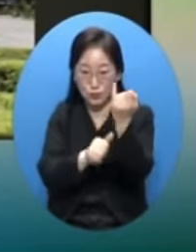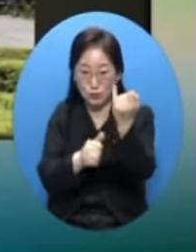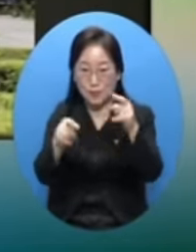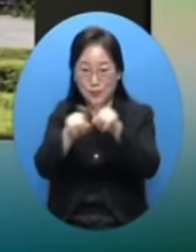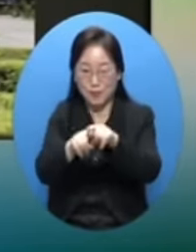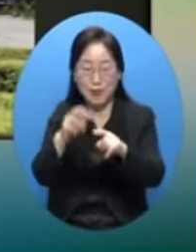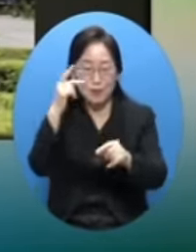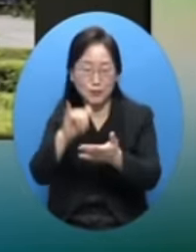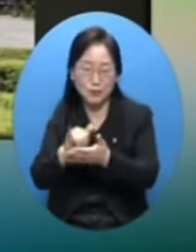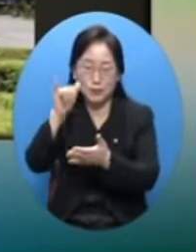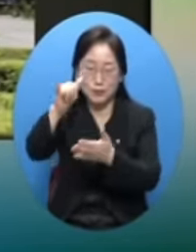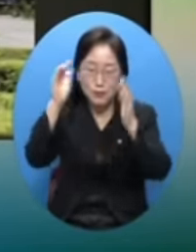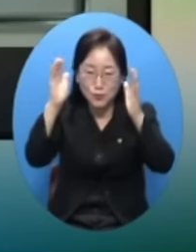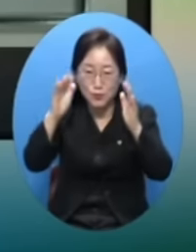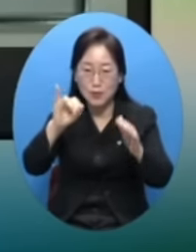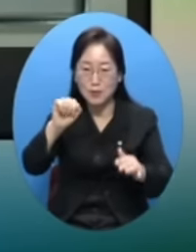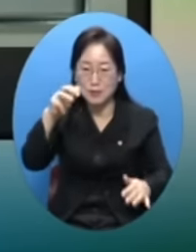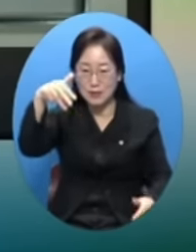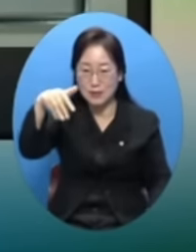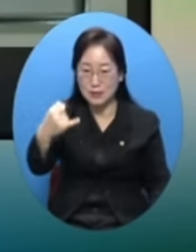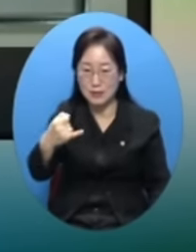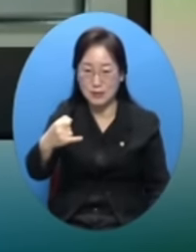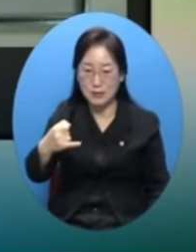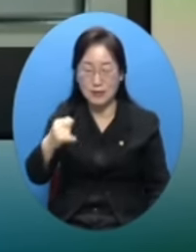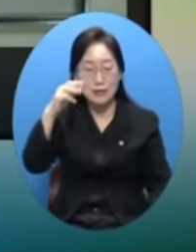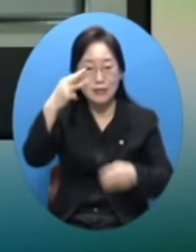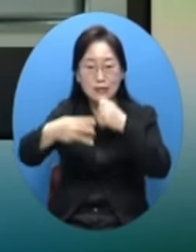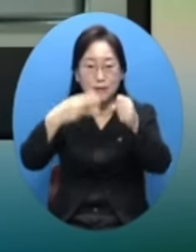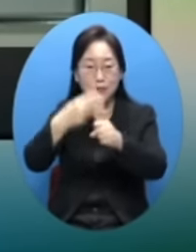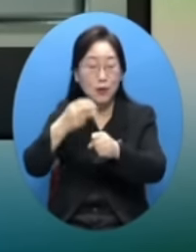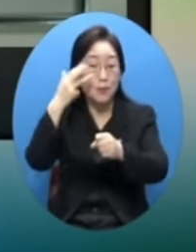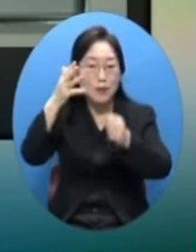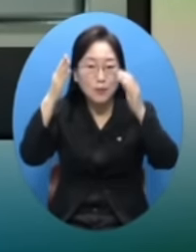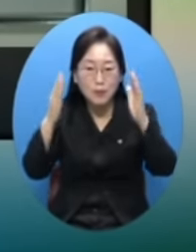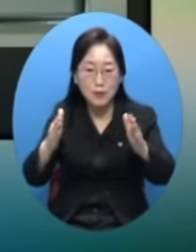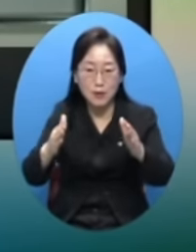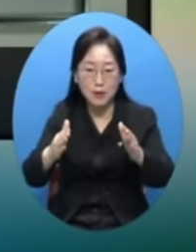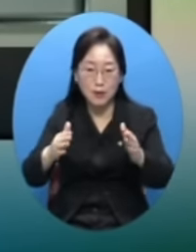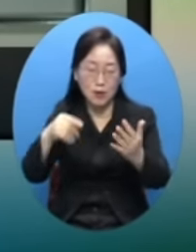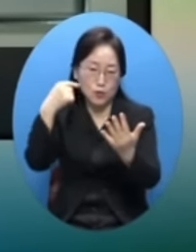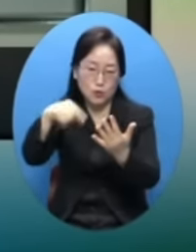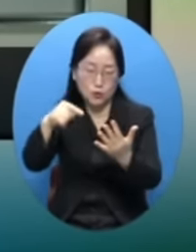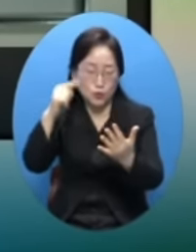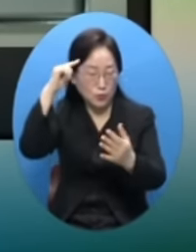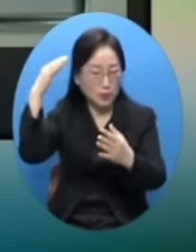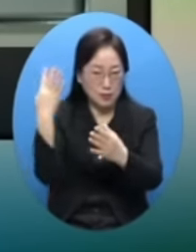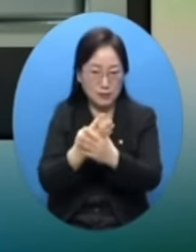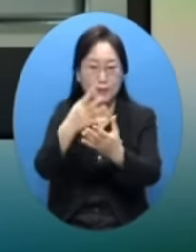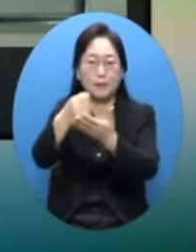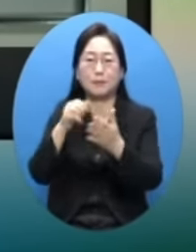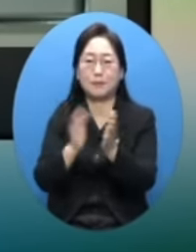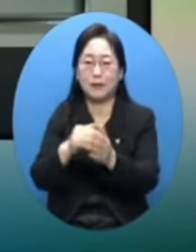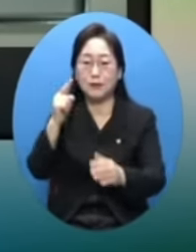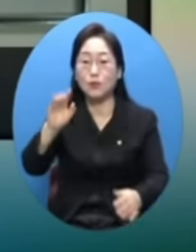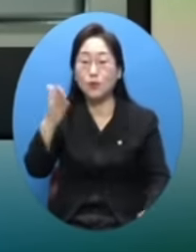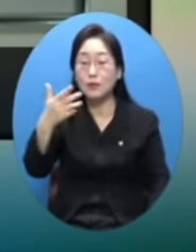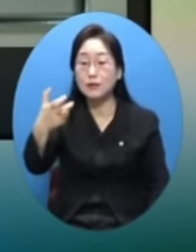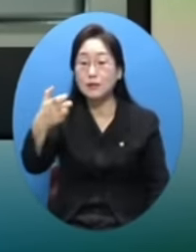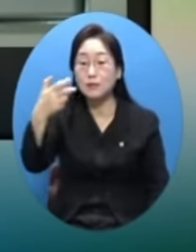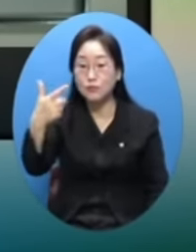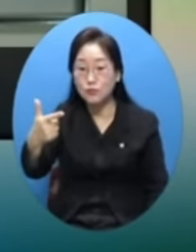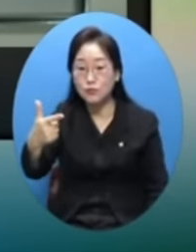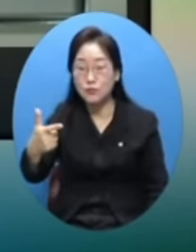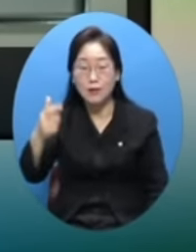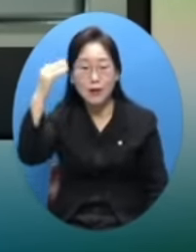유학을 가서 미국 피츠버그 대학에서 3년 8개월 만에 교육학 박사 하기를 받고 1976년